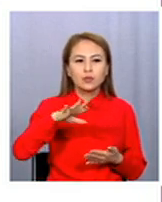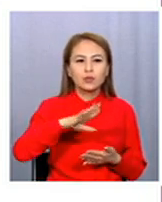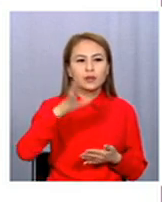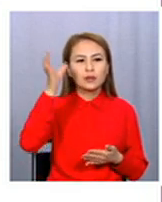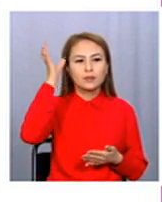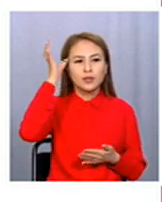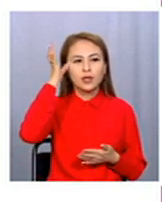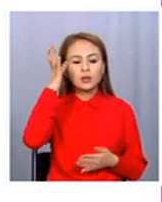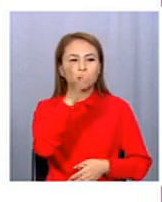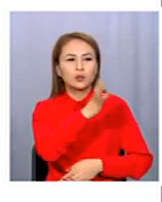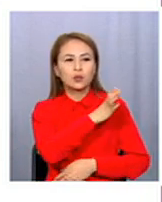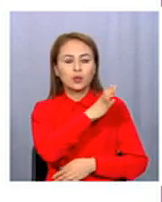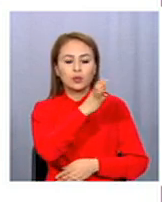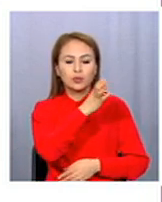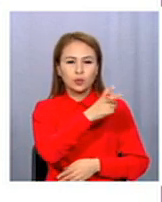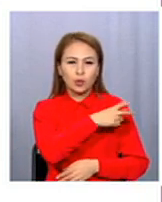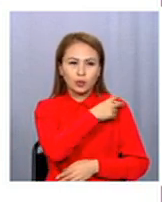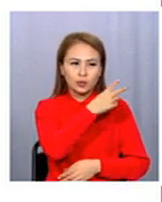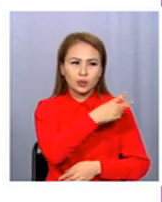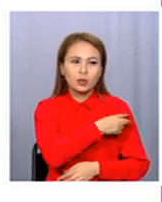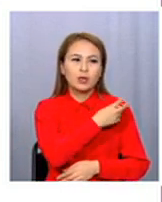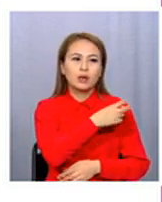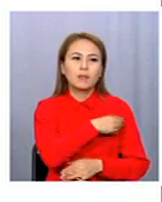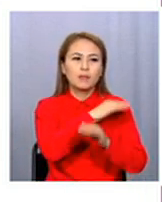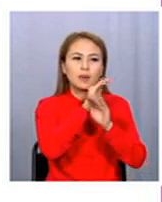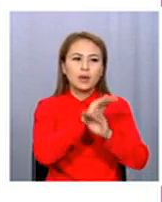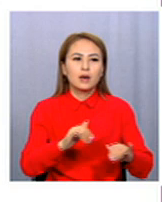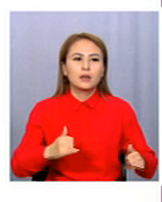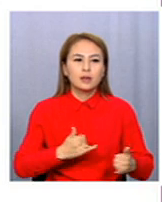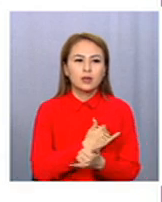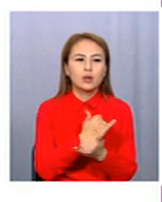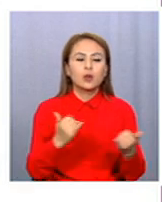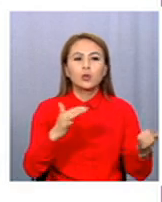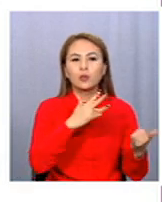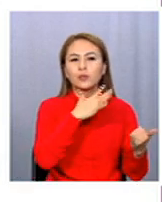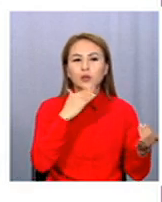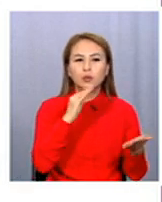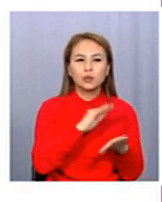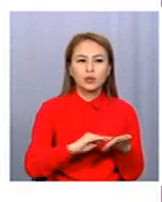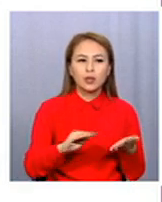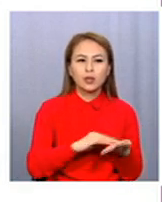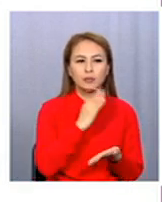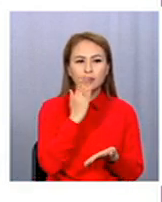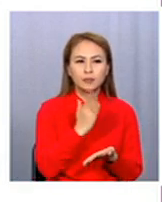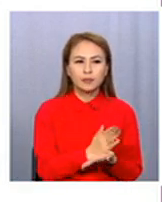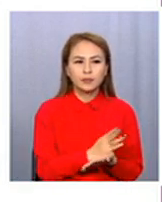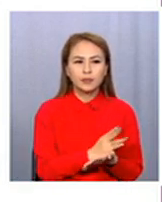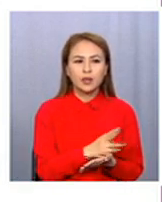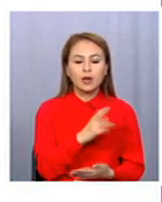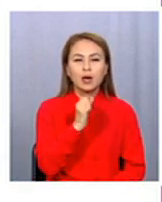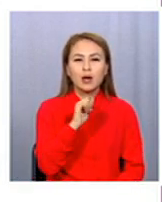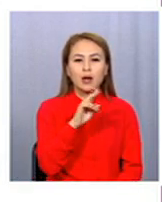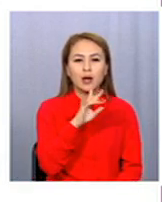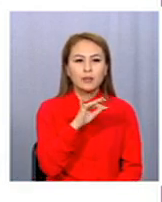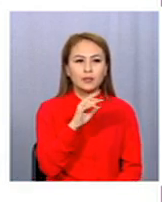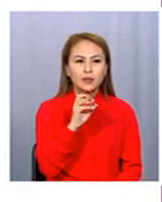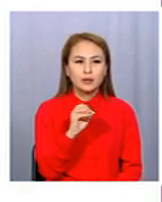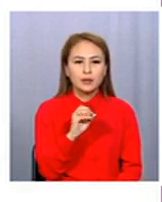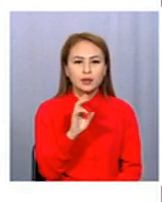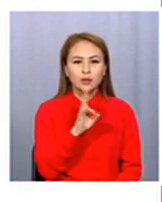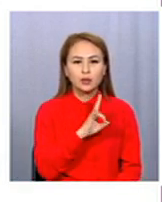философия ғылымдарының докторы. Балаларға арналған көптеген туындылары бар.